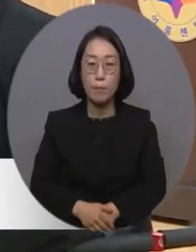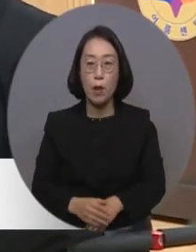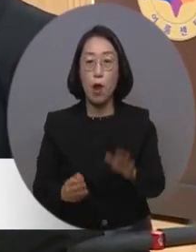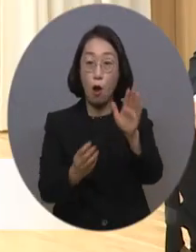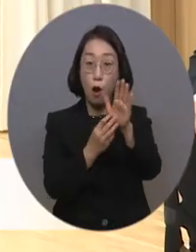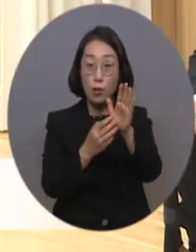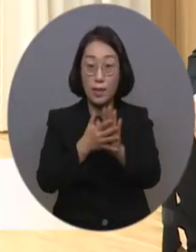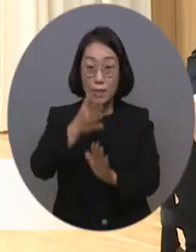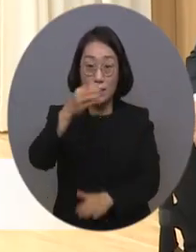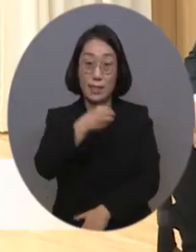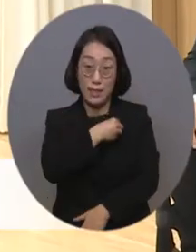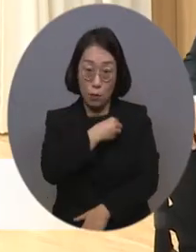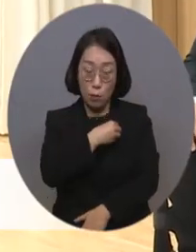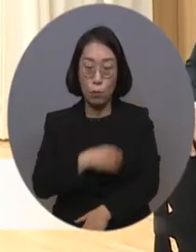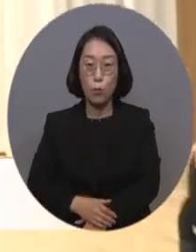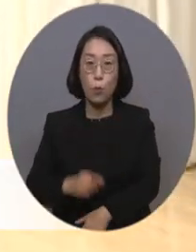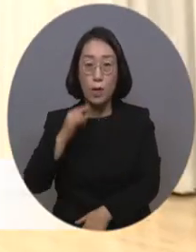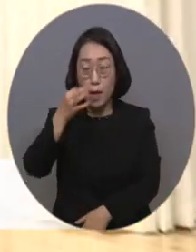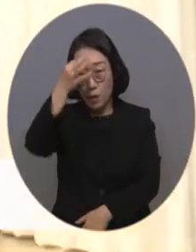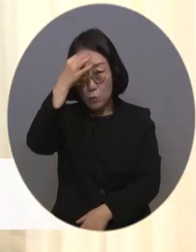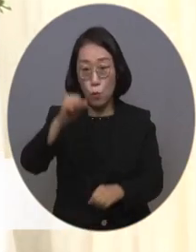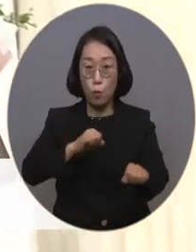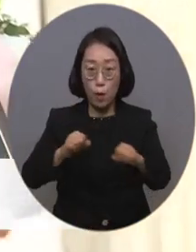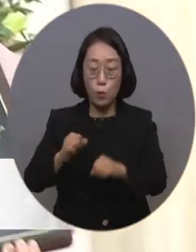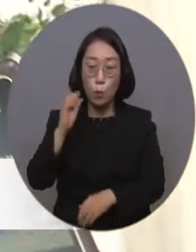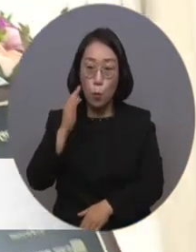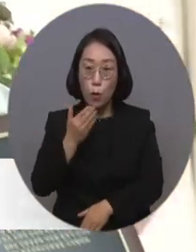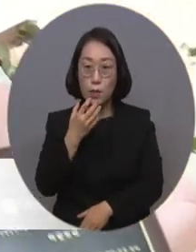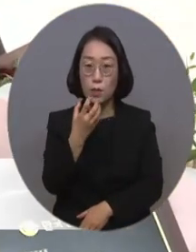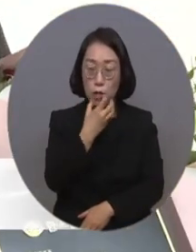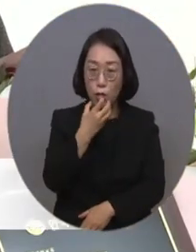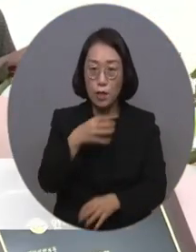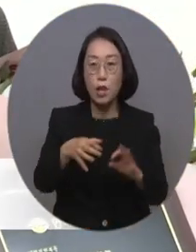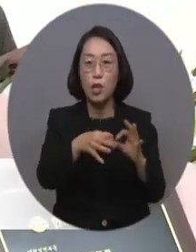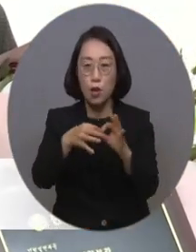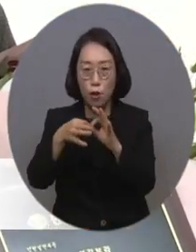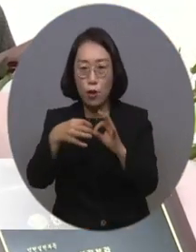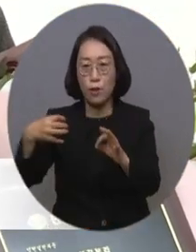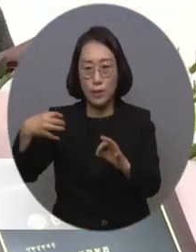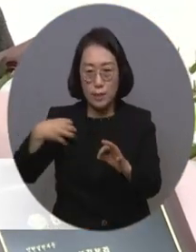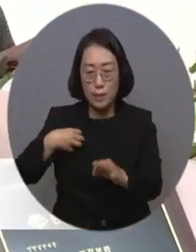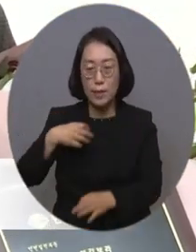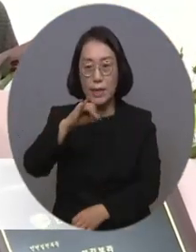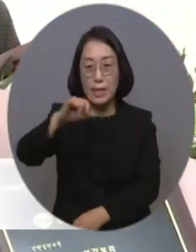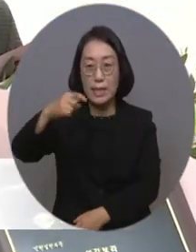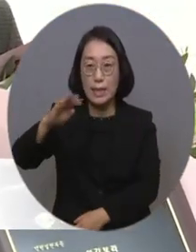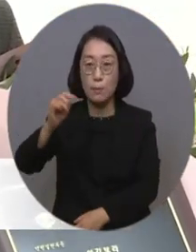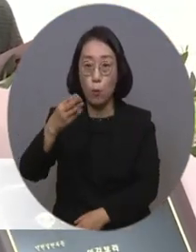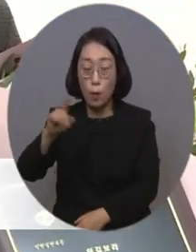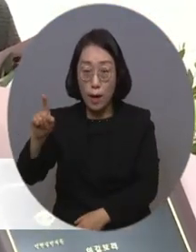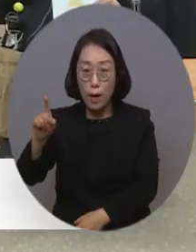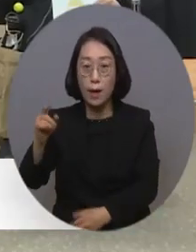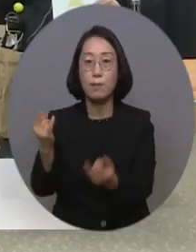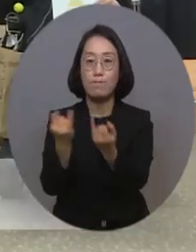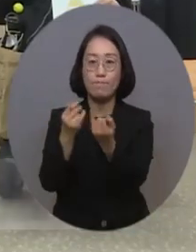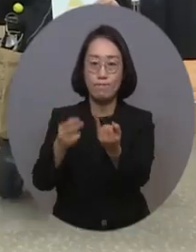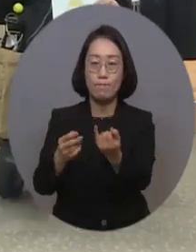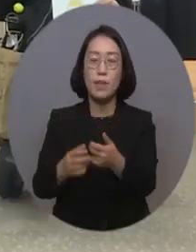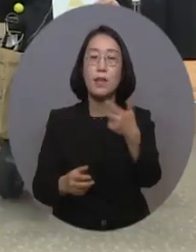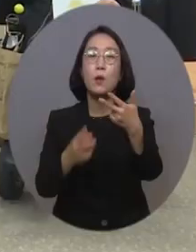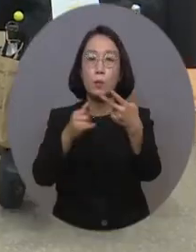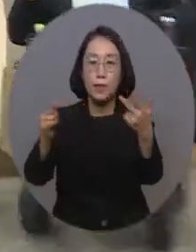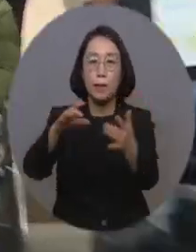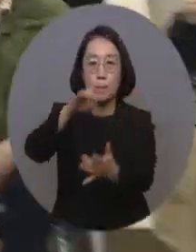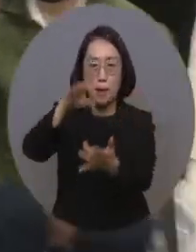의원과 다양한 예술활동으로 농인과 청인의 교두보 역할을 맡고 있는 이길보라 감독 등 총